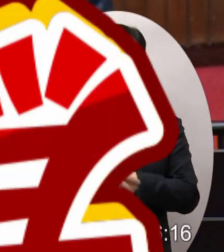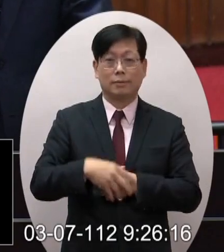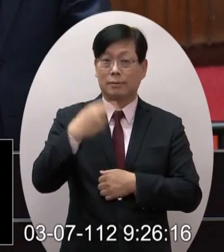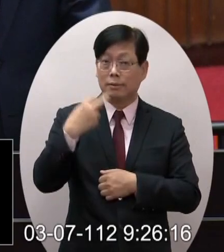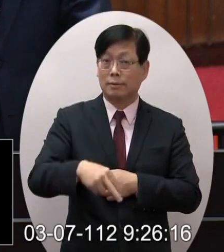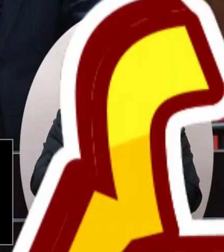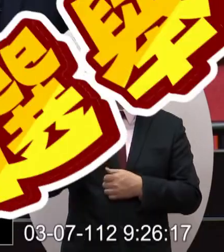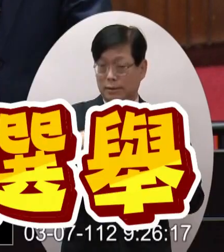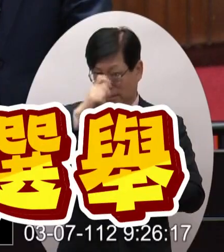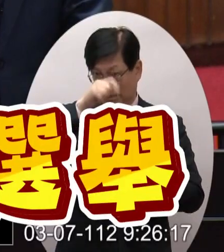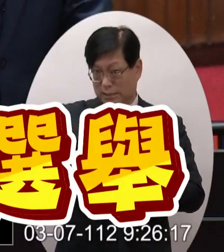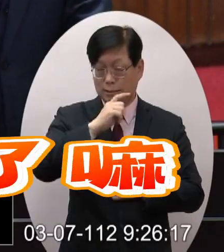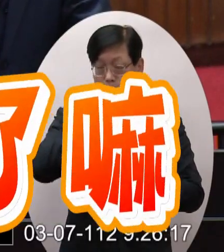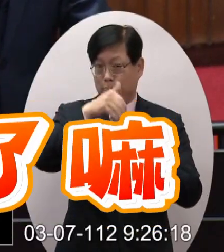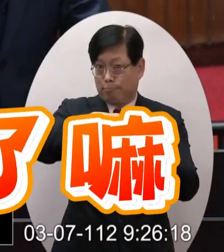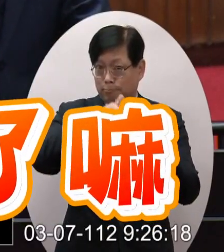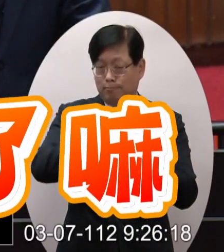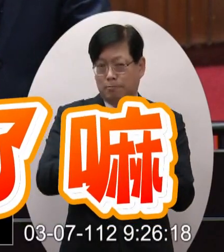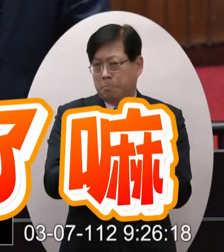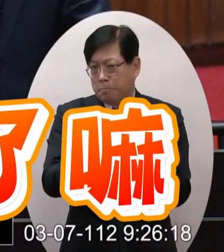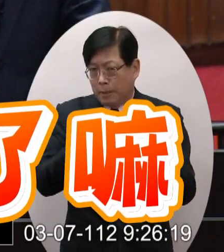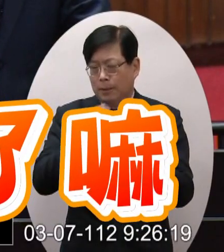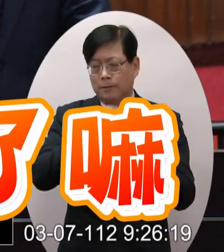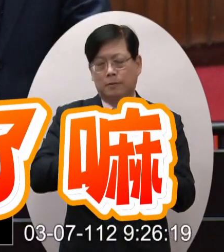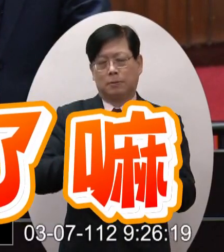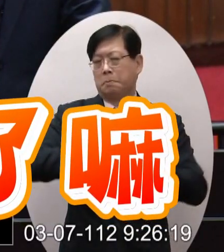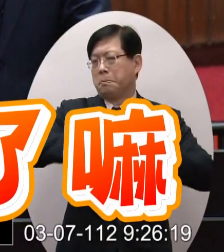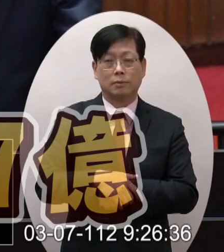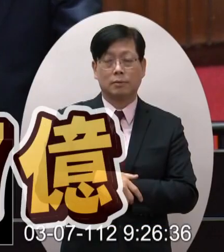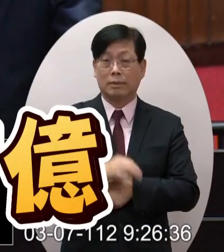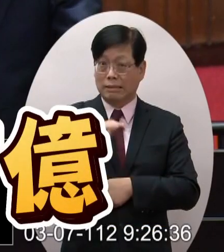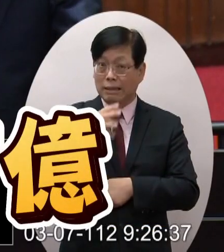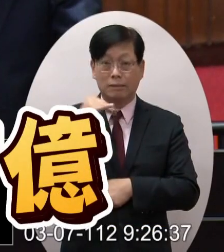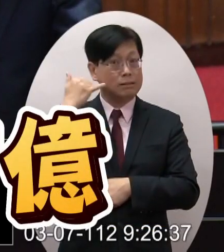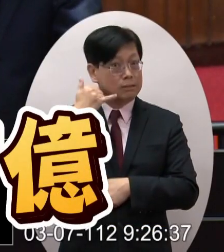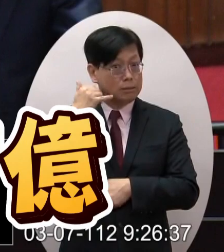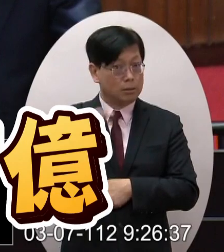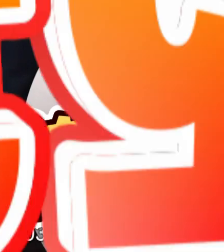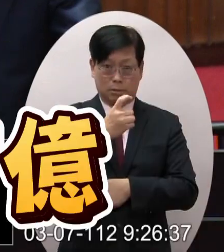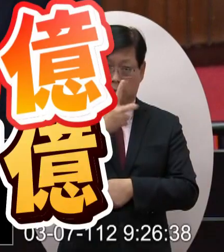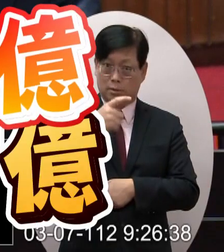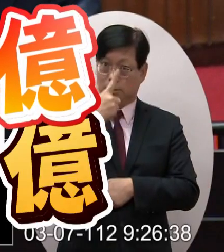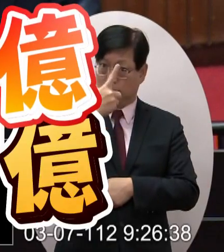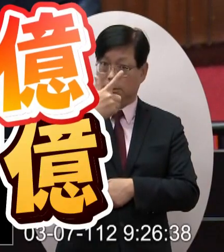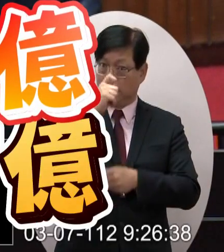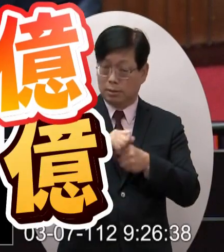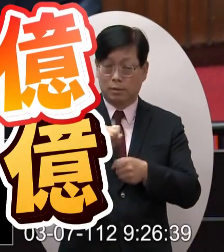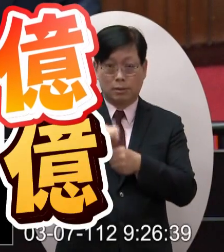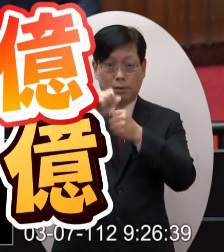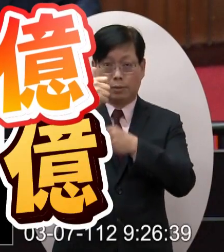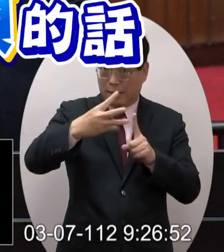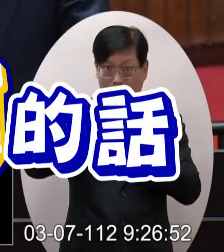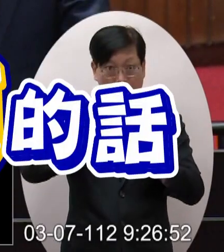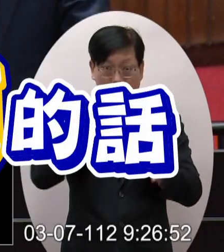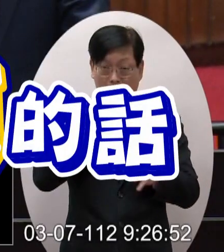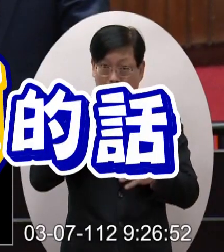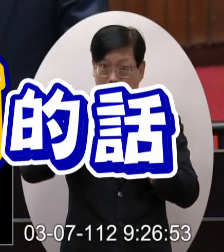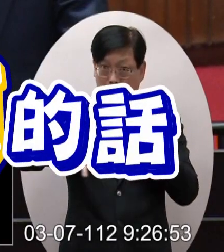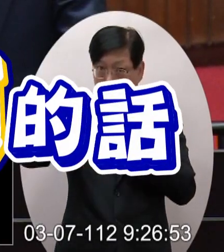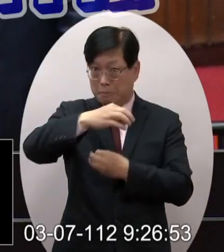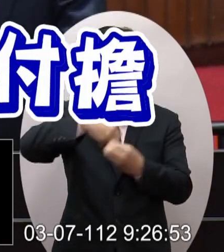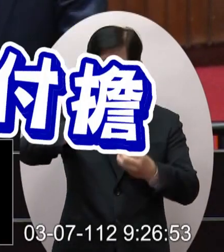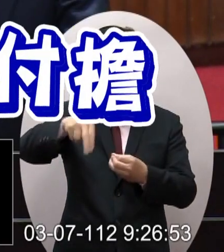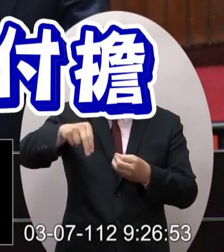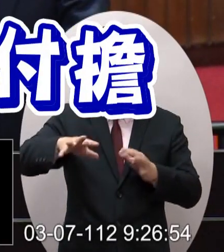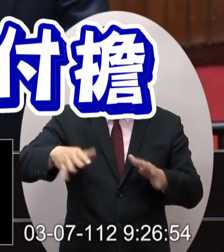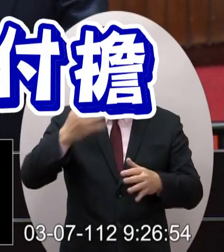很多时候为了政策，为了选举，提早就把支票开出来了嘛。基隆现在是17.7亿，变成53.86亿。如果照这样的金额